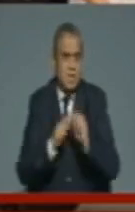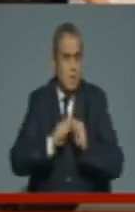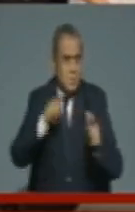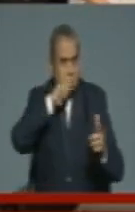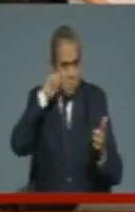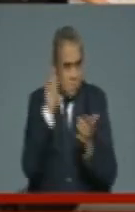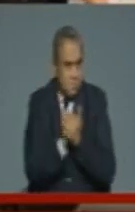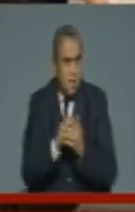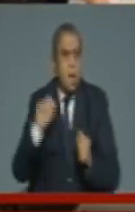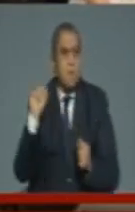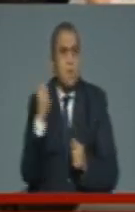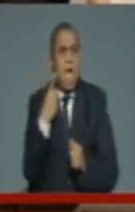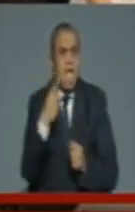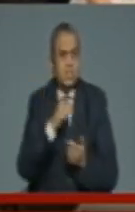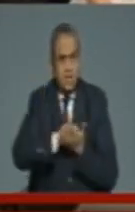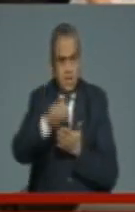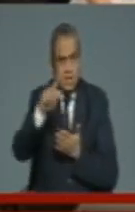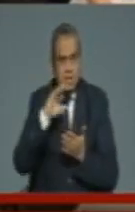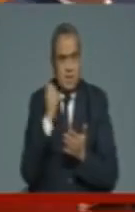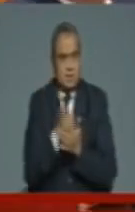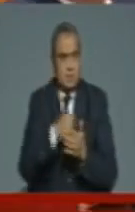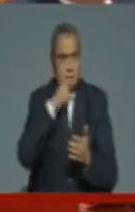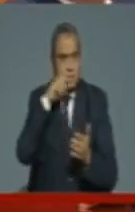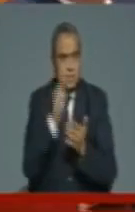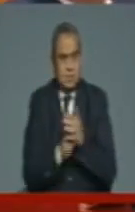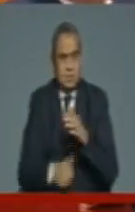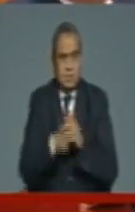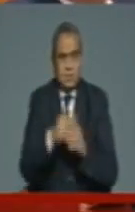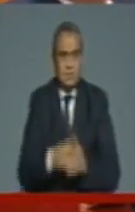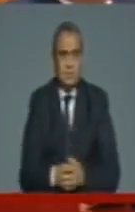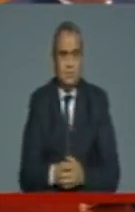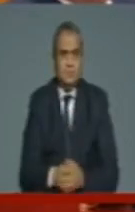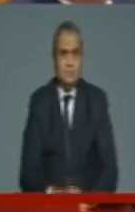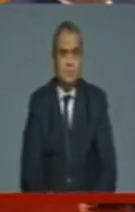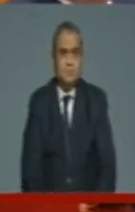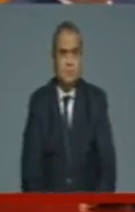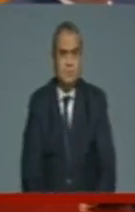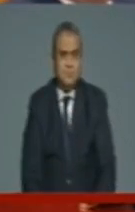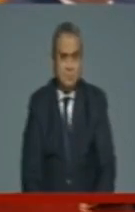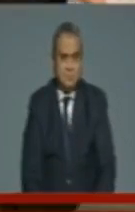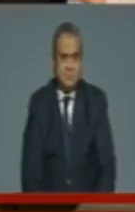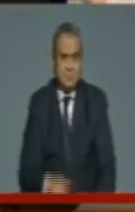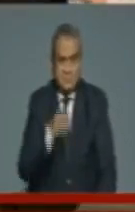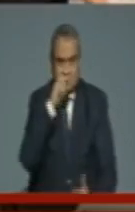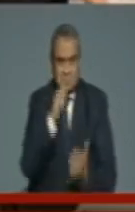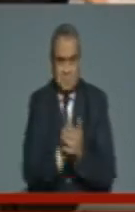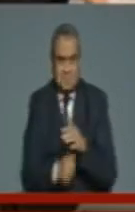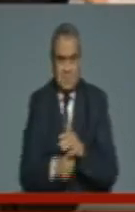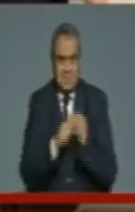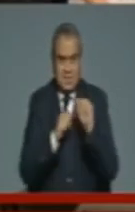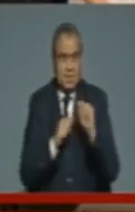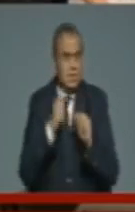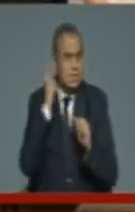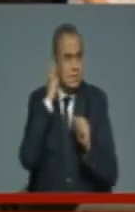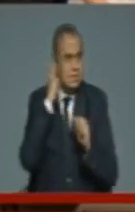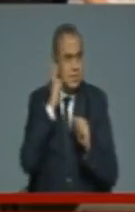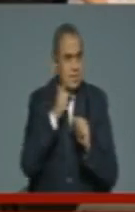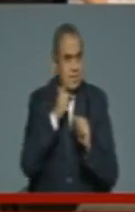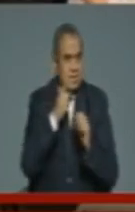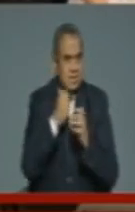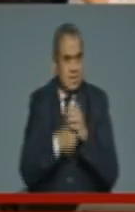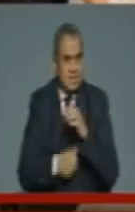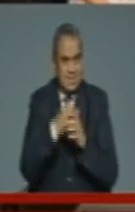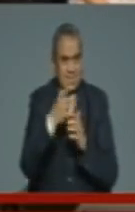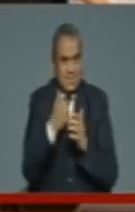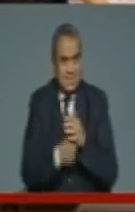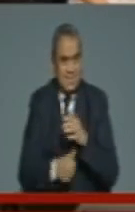لا على الهوا عشان تبقى خلاص؟ نعم. لا لا لا لا أنا عارف إن التزاماتك